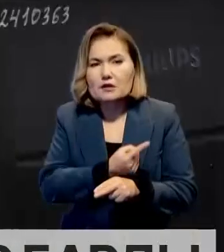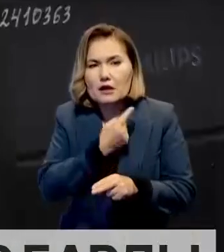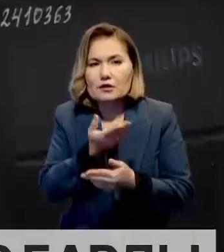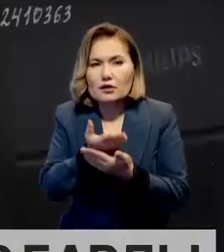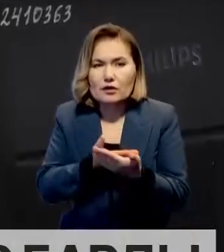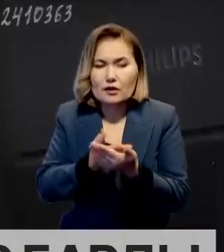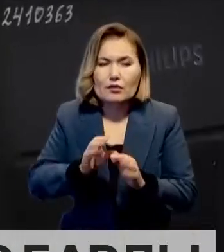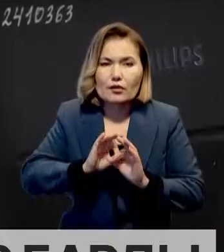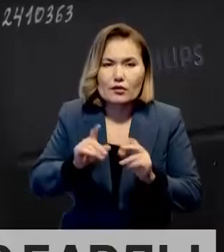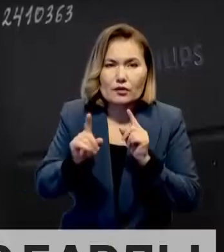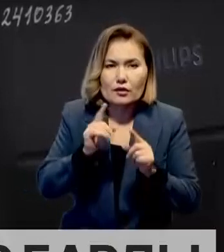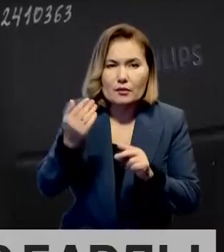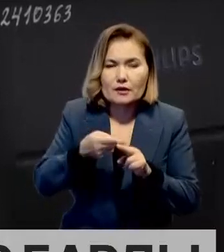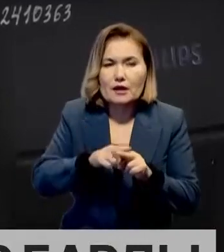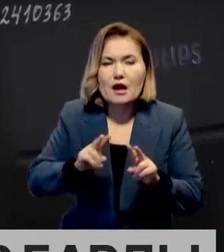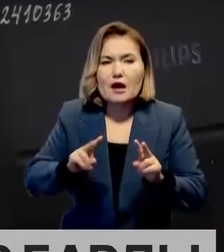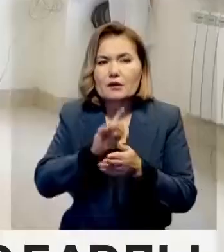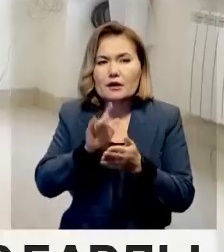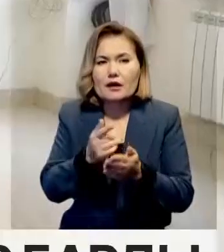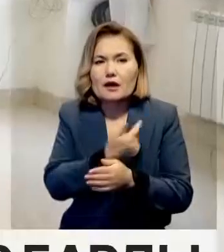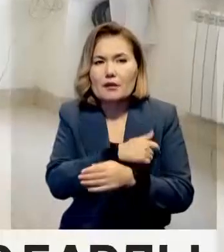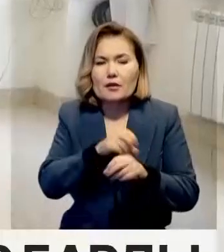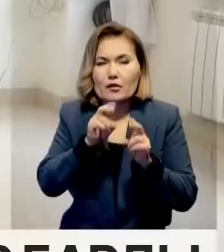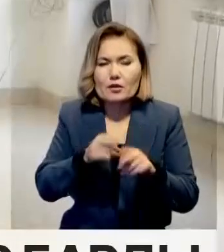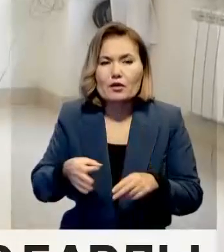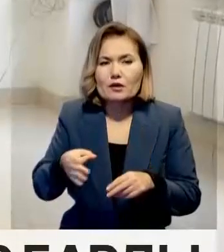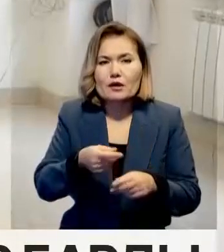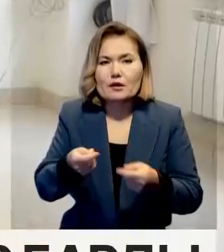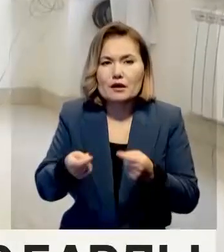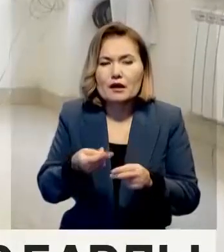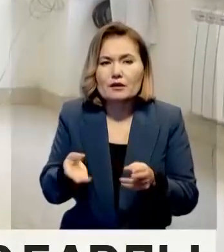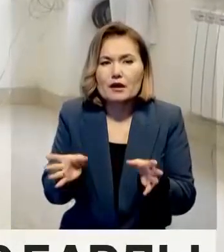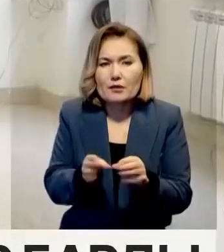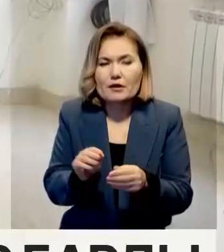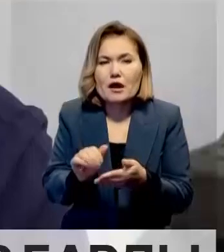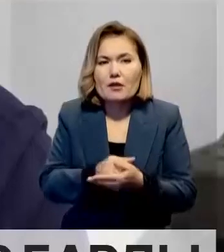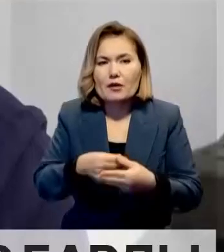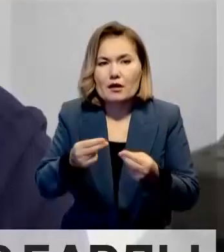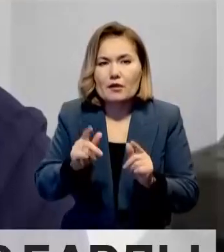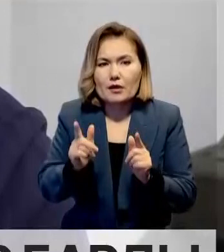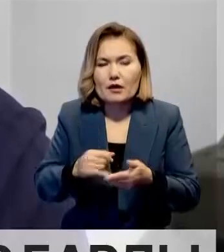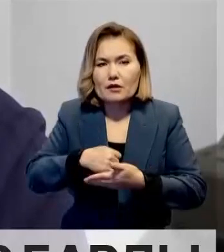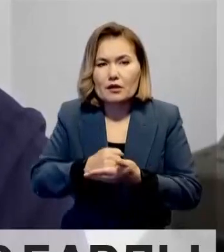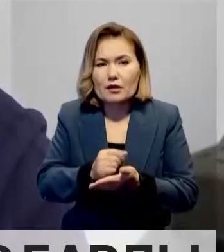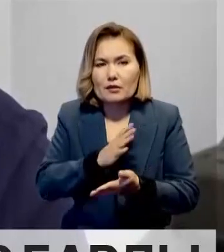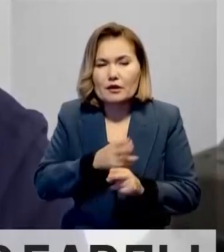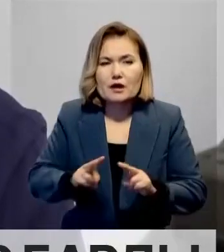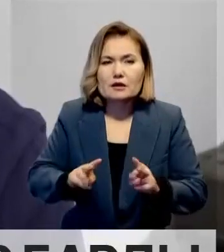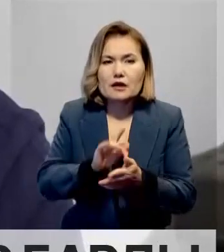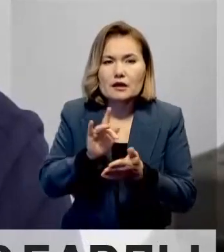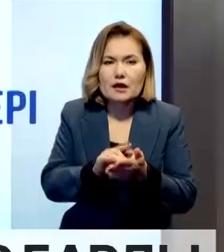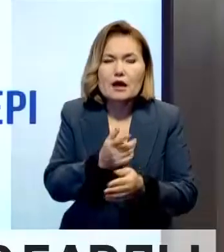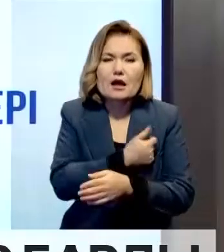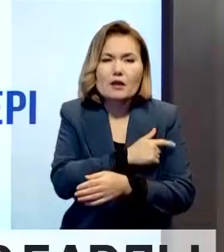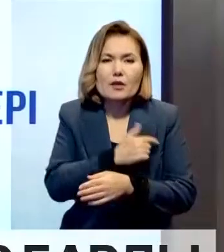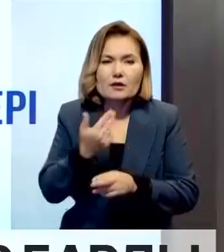шеберлік сағатын өткізеді. Елордалық медицина қызметкерлері мен облыс әкімдігі арасында ынтымақтастық туралы меморандум жасалған.